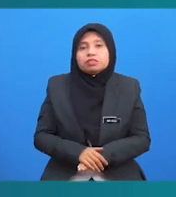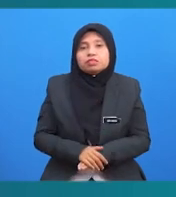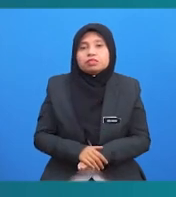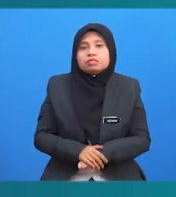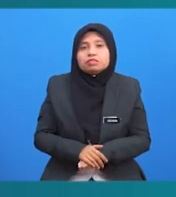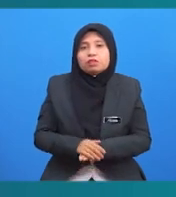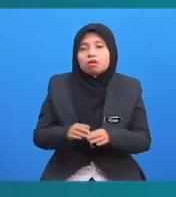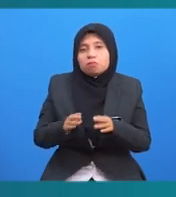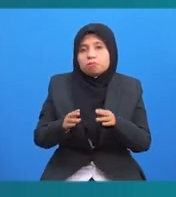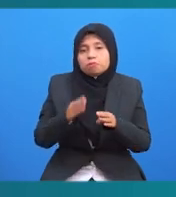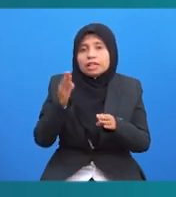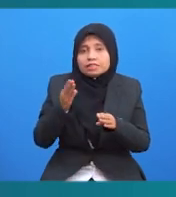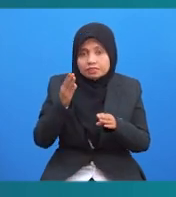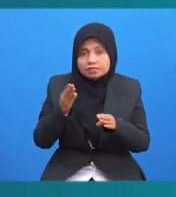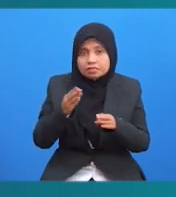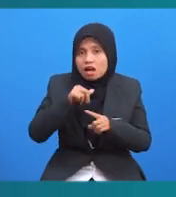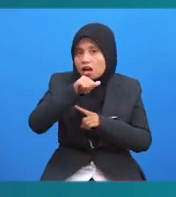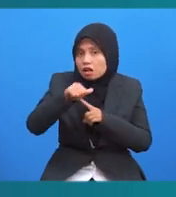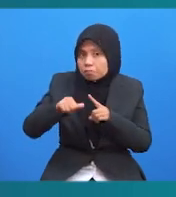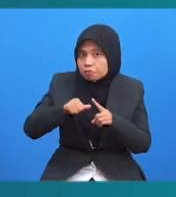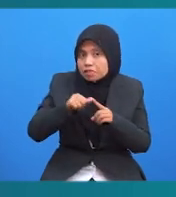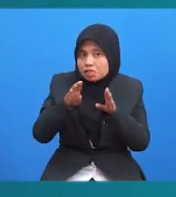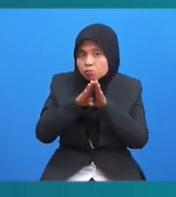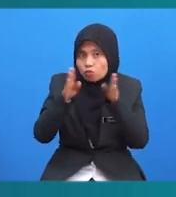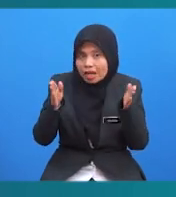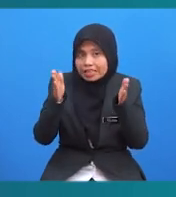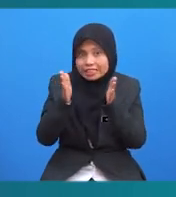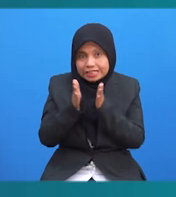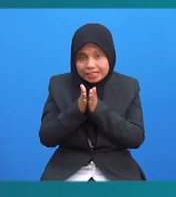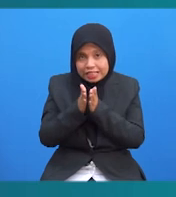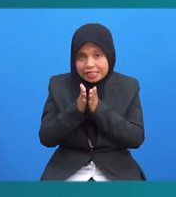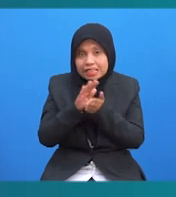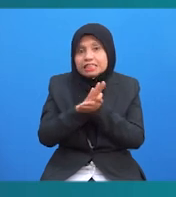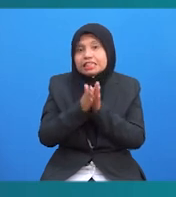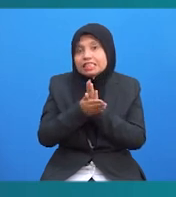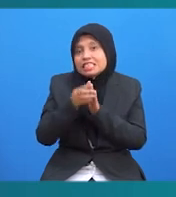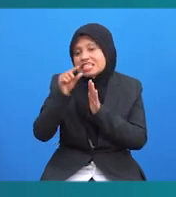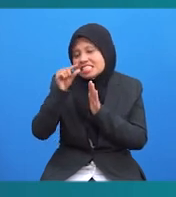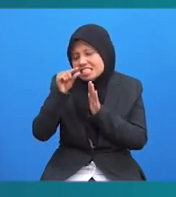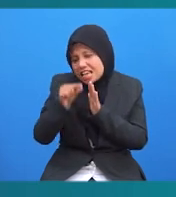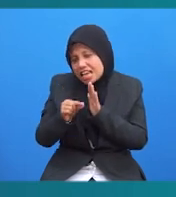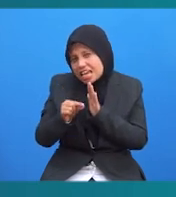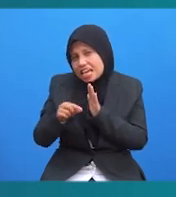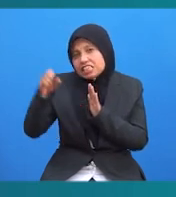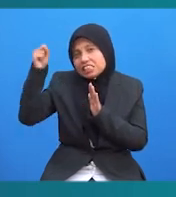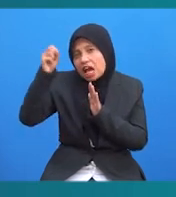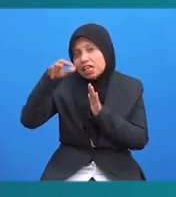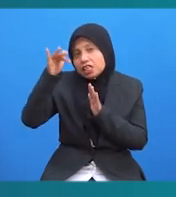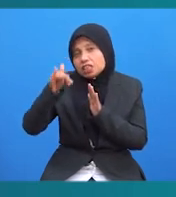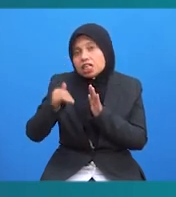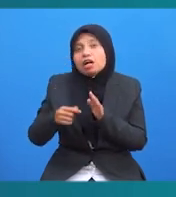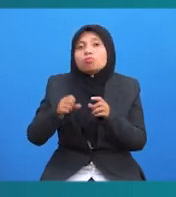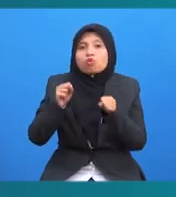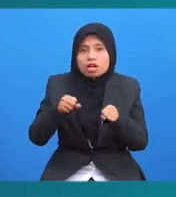Secara umumnya, apabila bukaan kecil, jadi semakin sedikitlah cahaya yang dibenarkan masuk